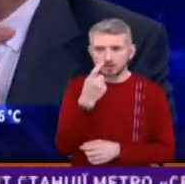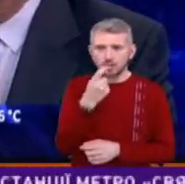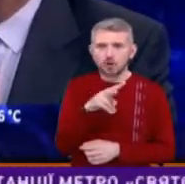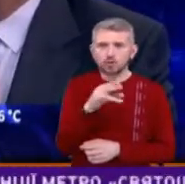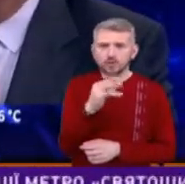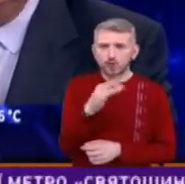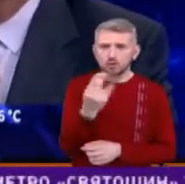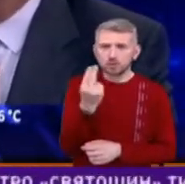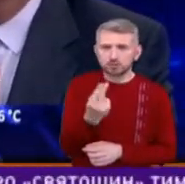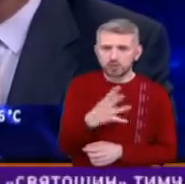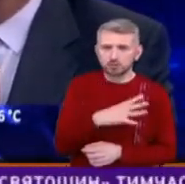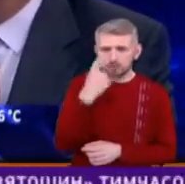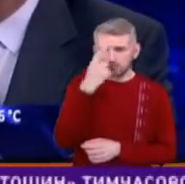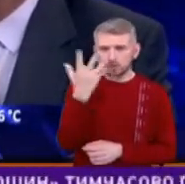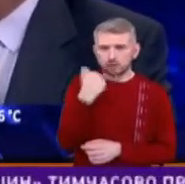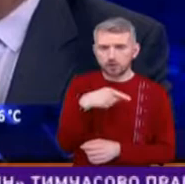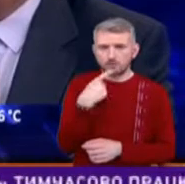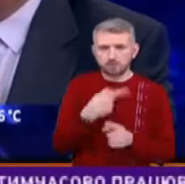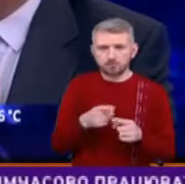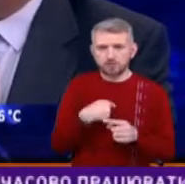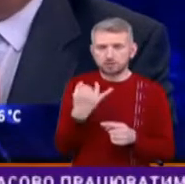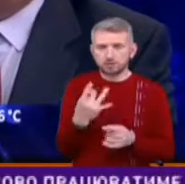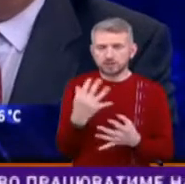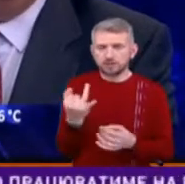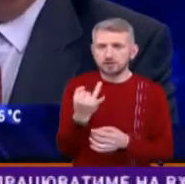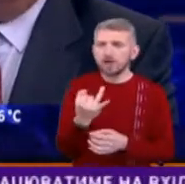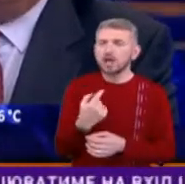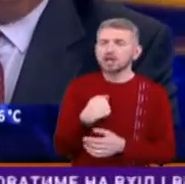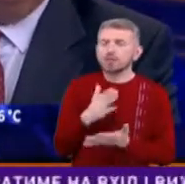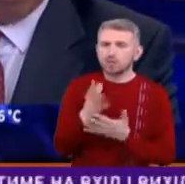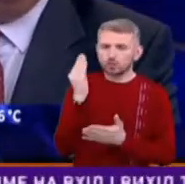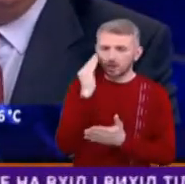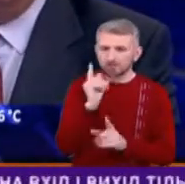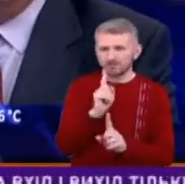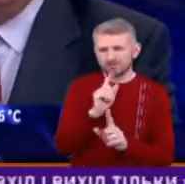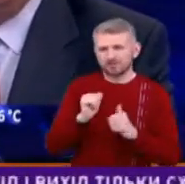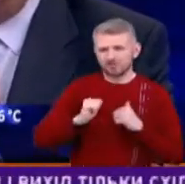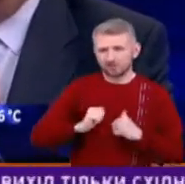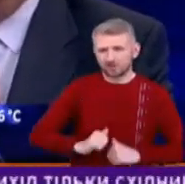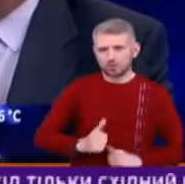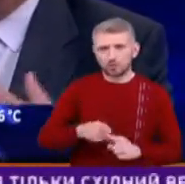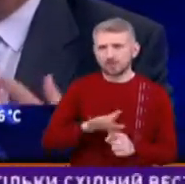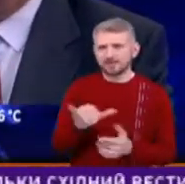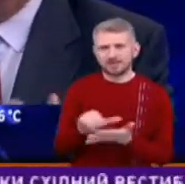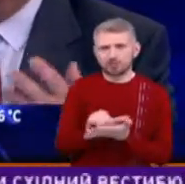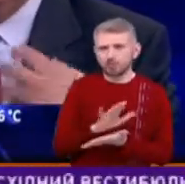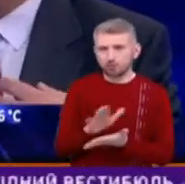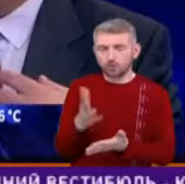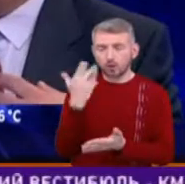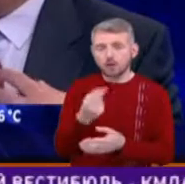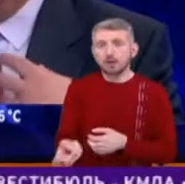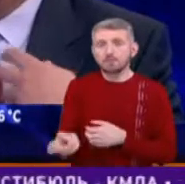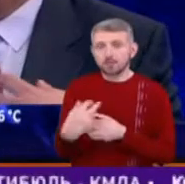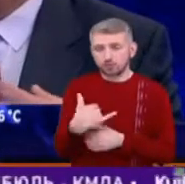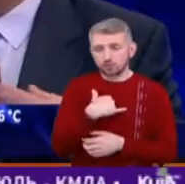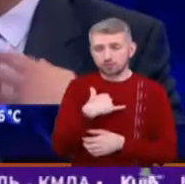Луценка трізвіла, я був п'яний, коли я договорив. Ну, мені просто інтересно. Я маю на увазі, давайте, якщо можна, це ж не Ютуб, це коли ви прийдете до мене